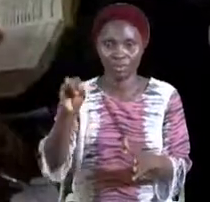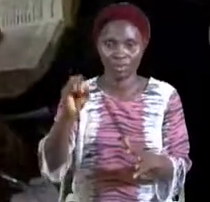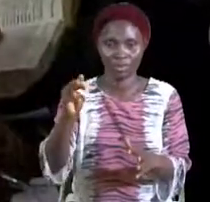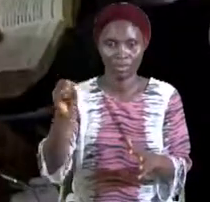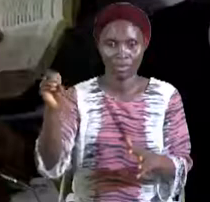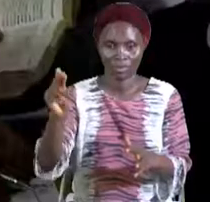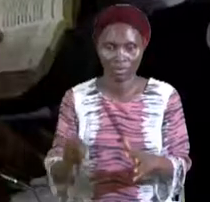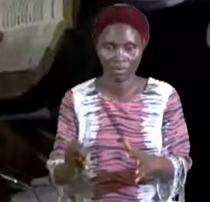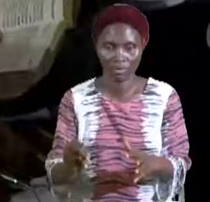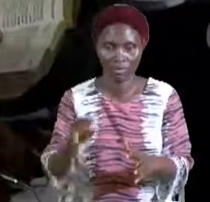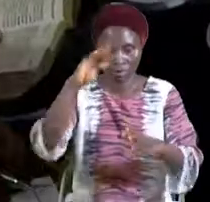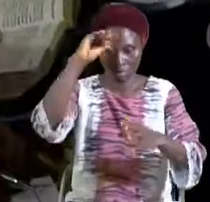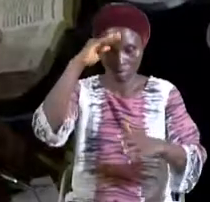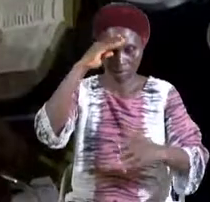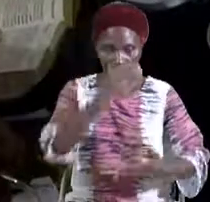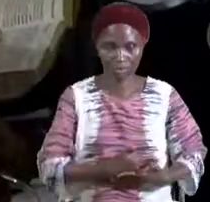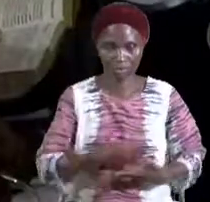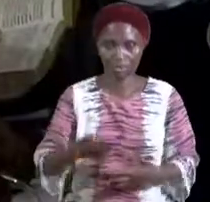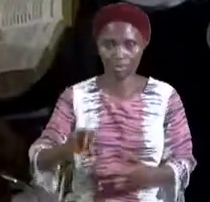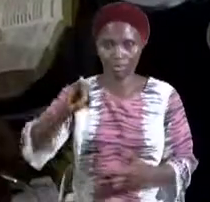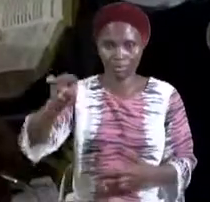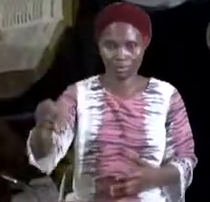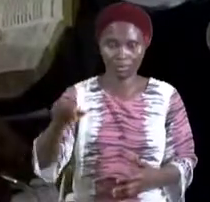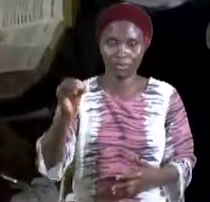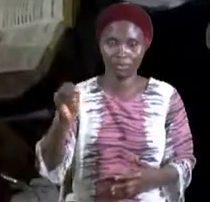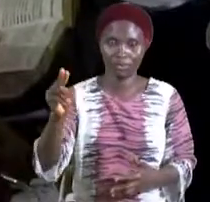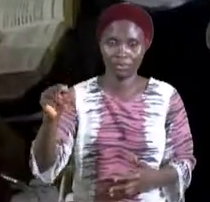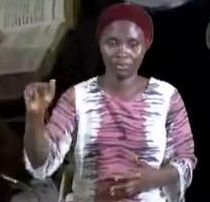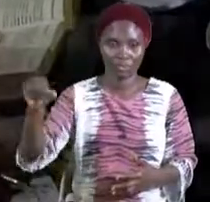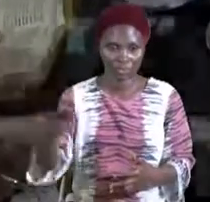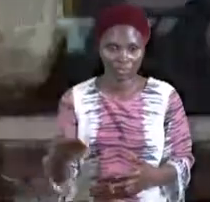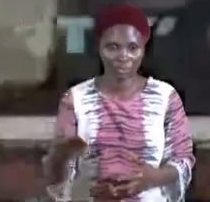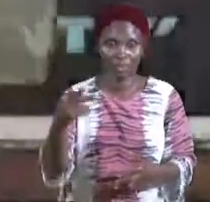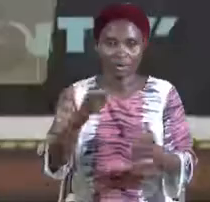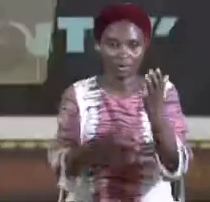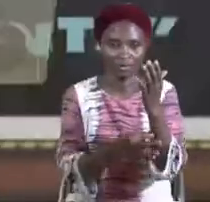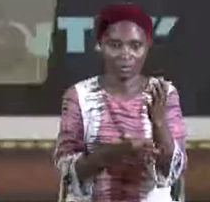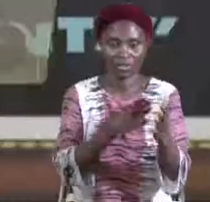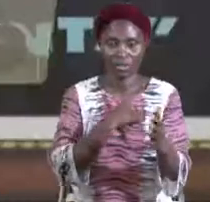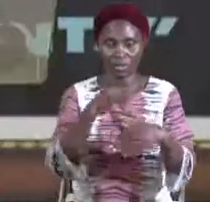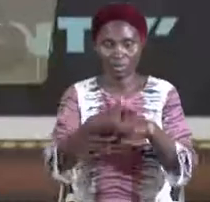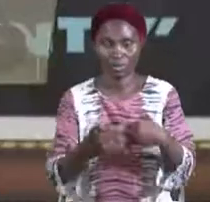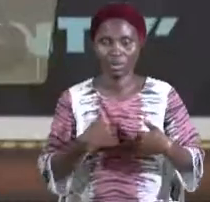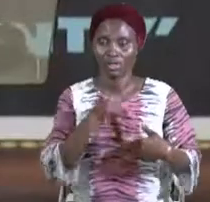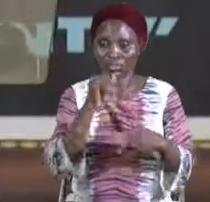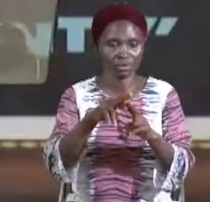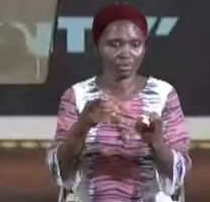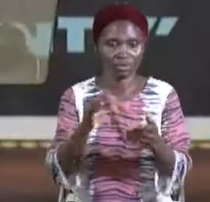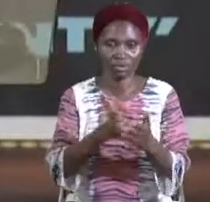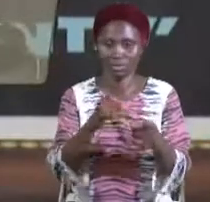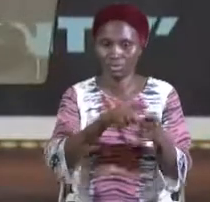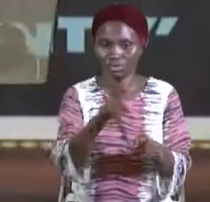car ce ne sont pas la chair et le sang qui t'ont révélé cela, mais c'est mon Père qui est dans les cieux.